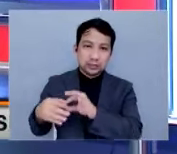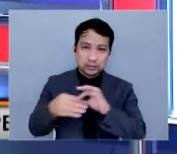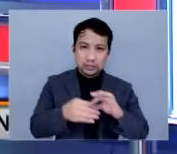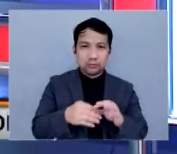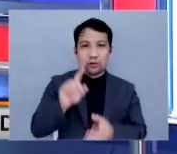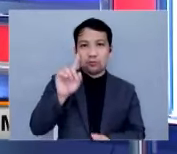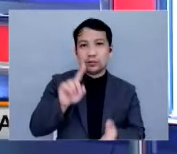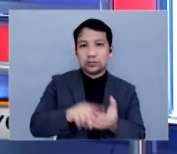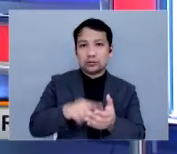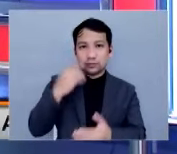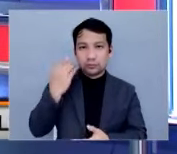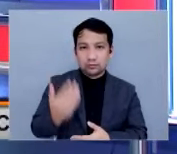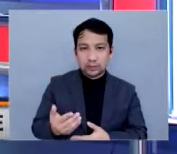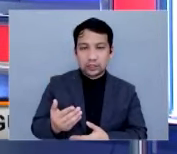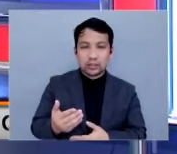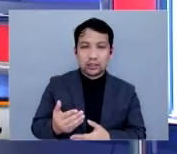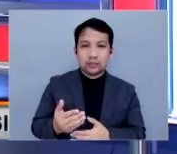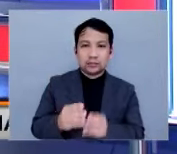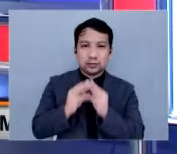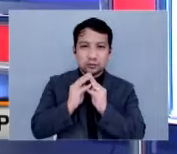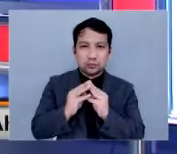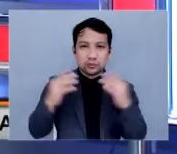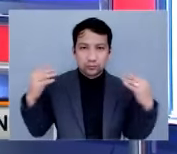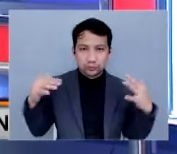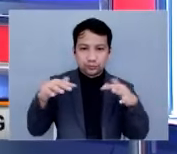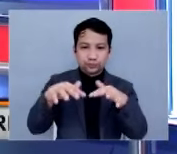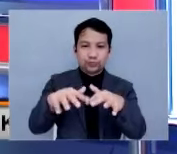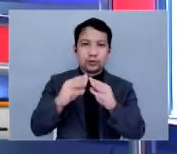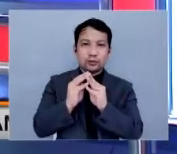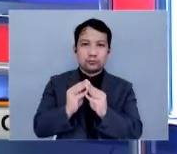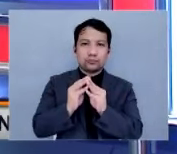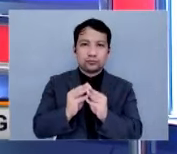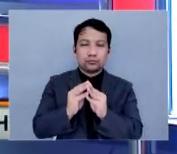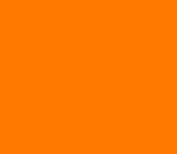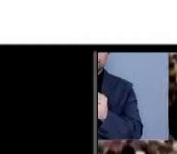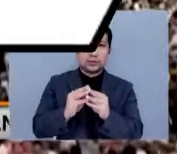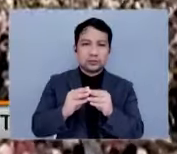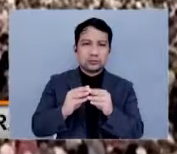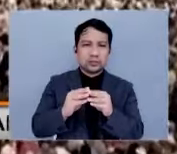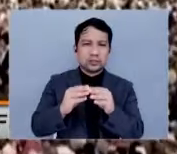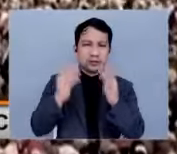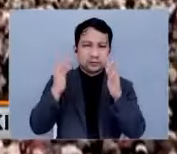nasawi sa pagtitipon. Nasa frontline ng balitang yan si Marian Enriquez.